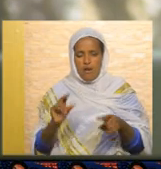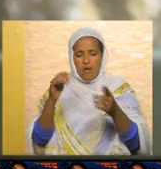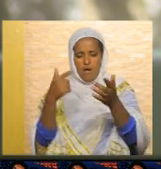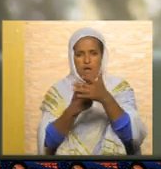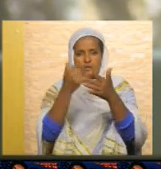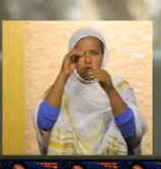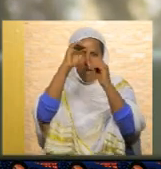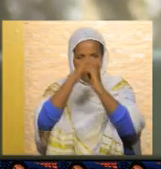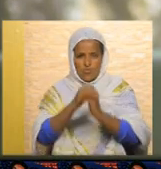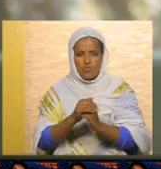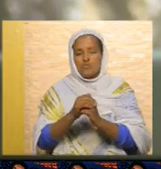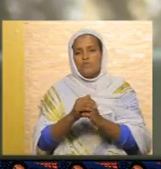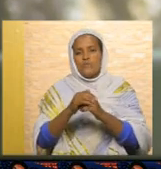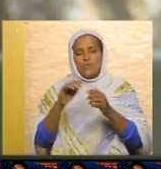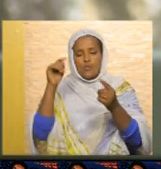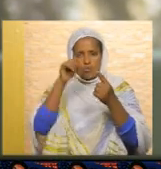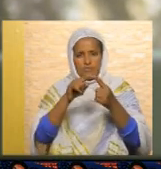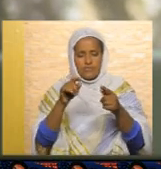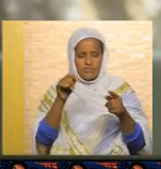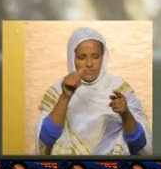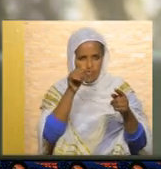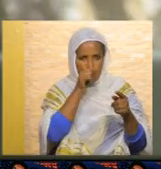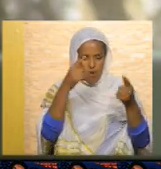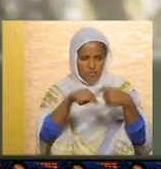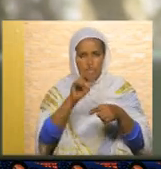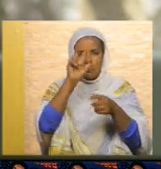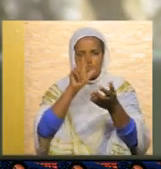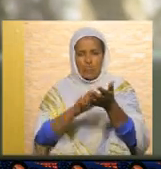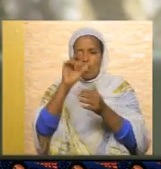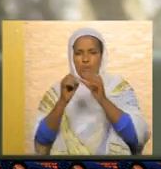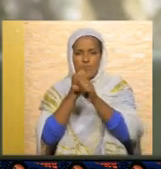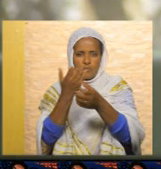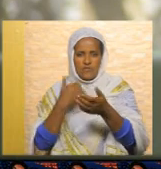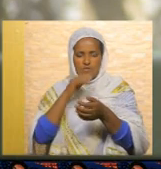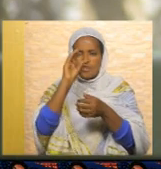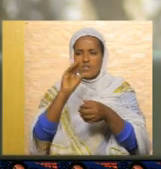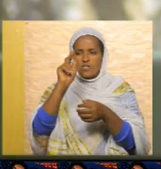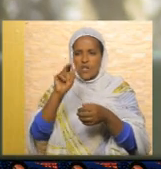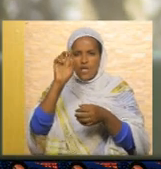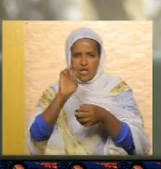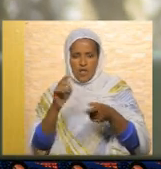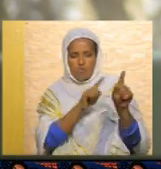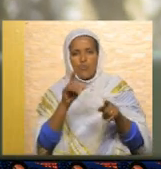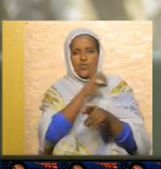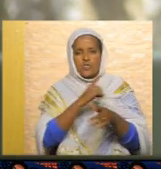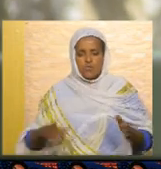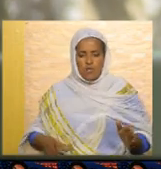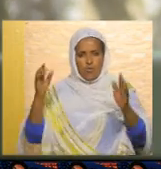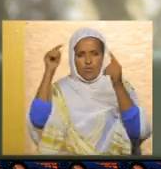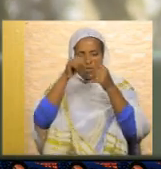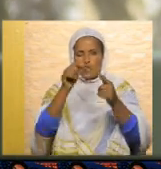ትባላለች። የአብርሃና የአጽብሃ እናት ክህነት በኢትዮጵያ እንዲጀመር በአራተኛው